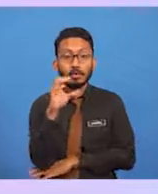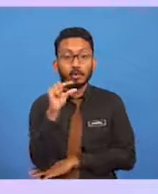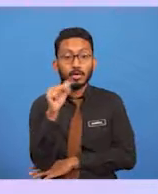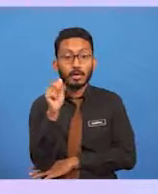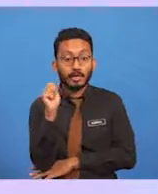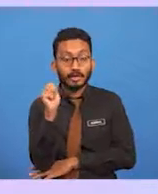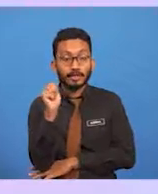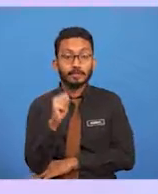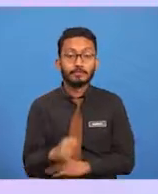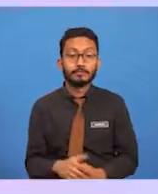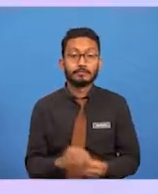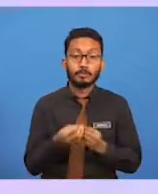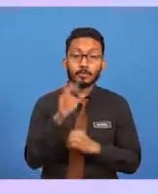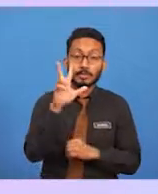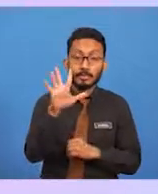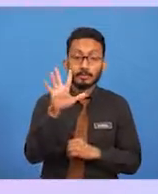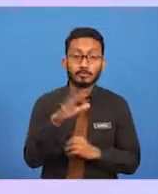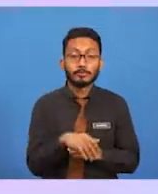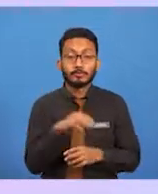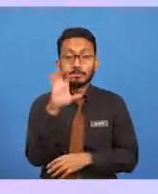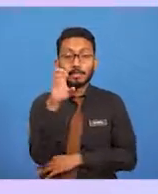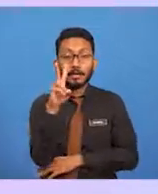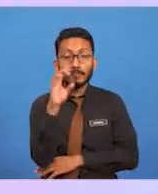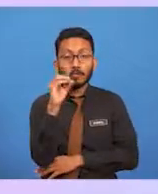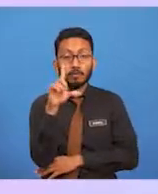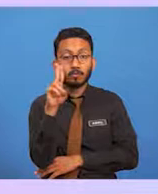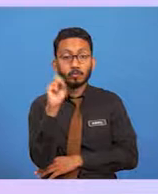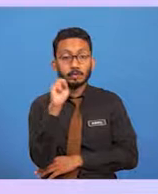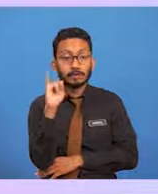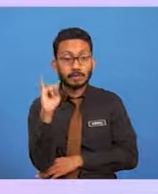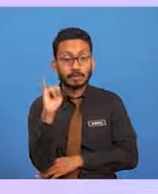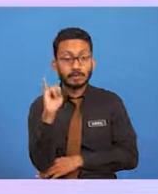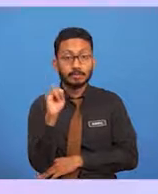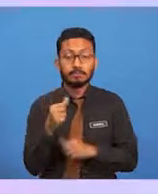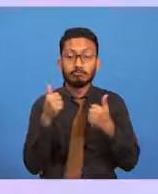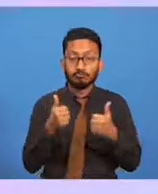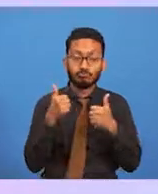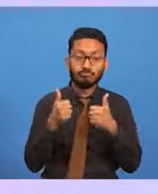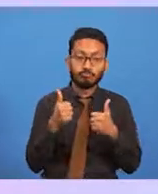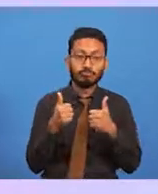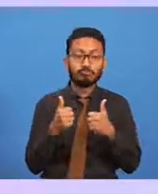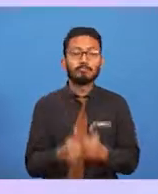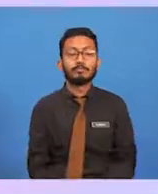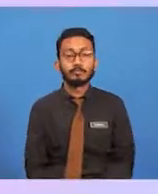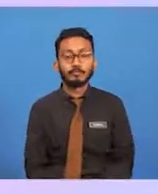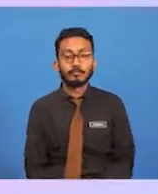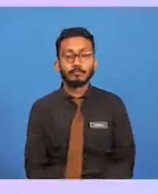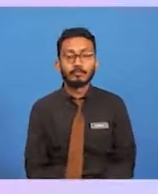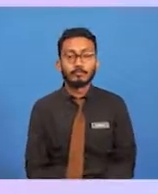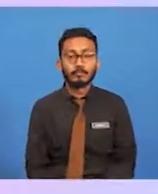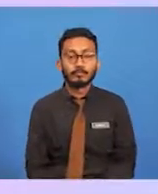kelima, ya, evolusi. Tahniah kerana anda telah berjaya